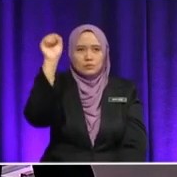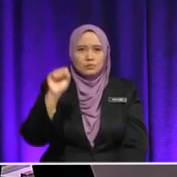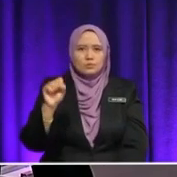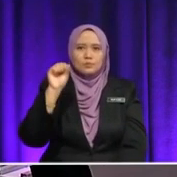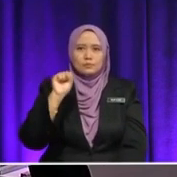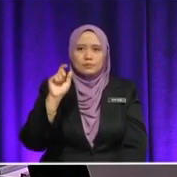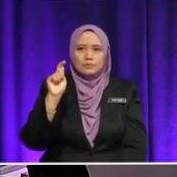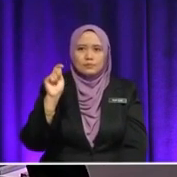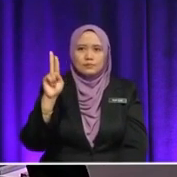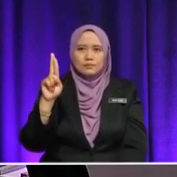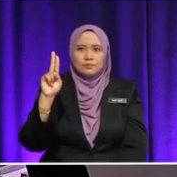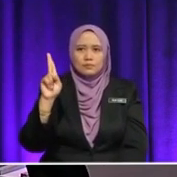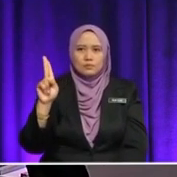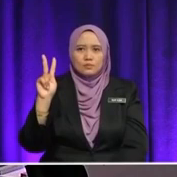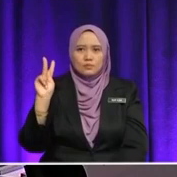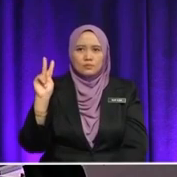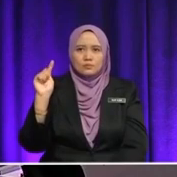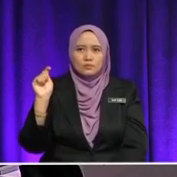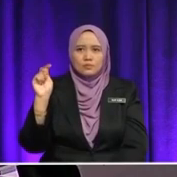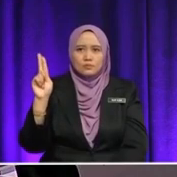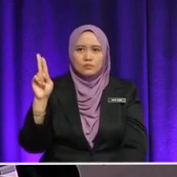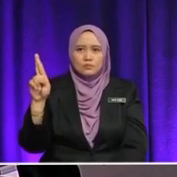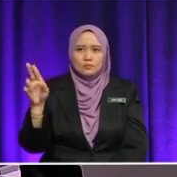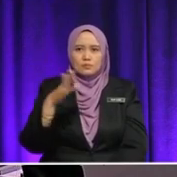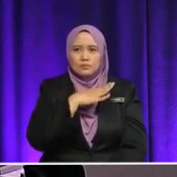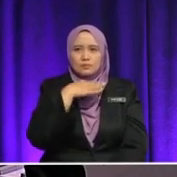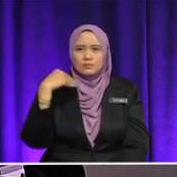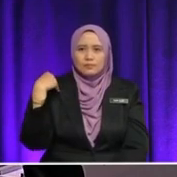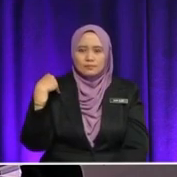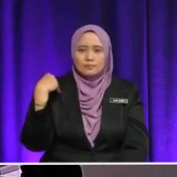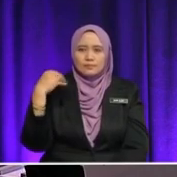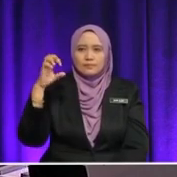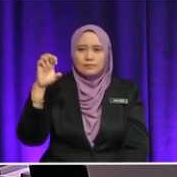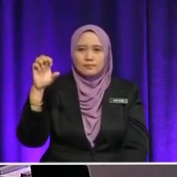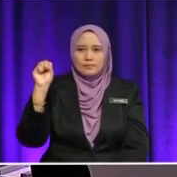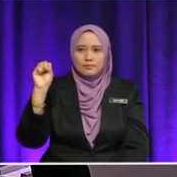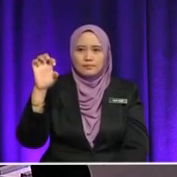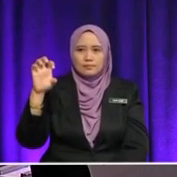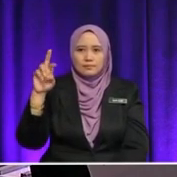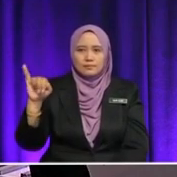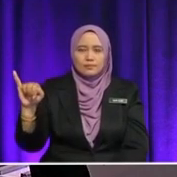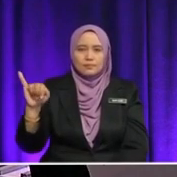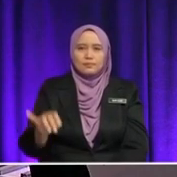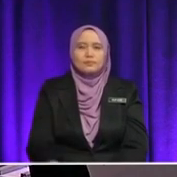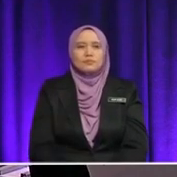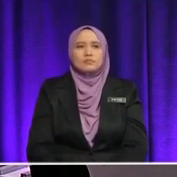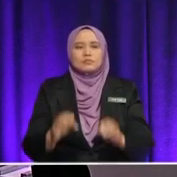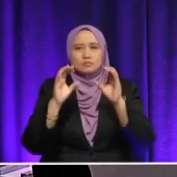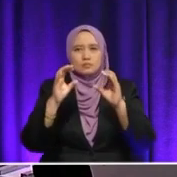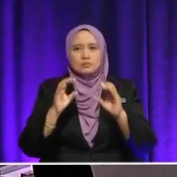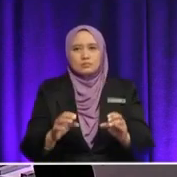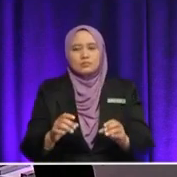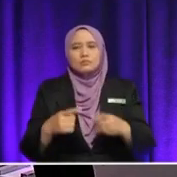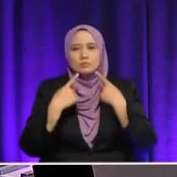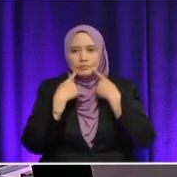aja soalan bagi seorang Suto daneshi Ndeso like hebat biasanya di bagian Hafidz oleh dan cara menjawab hebat satu